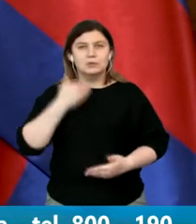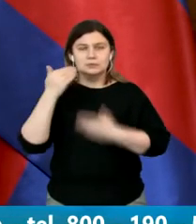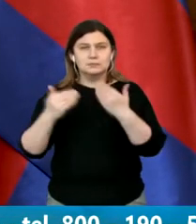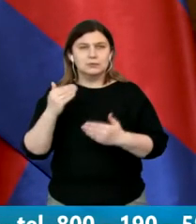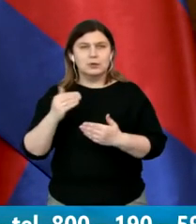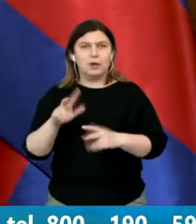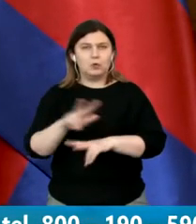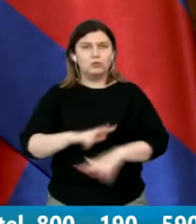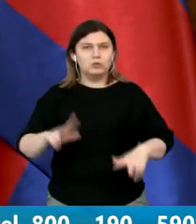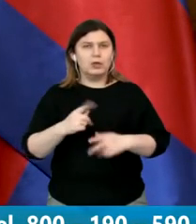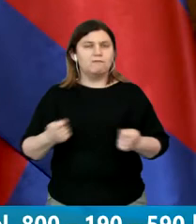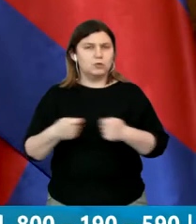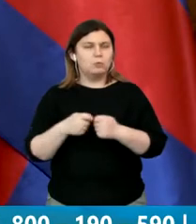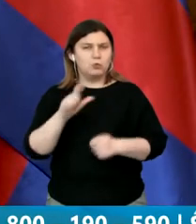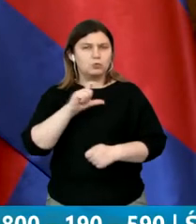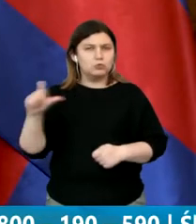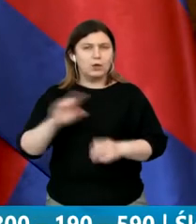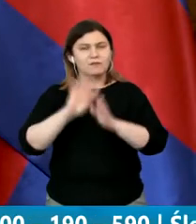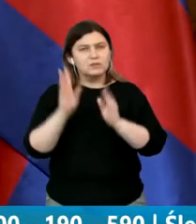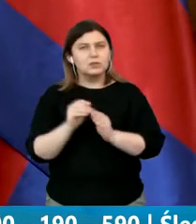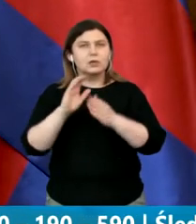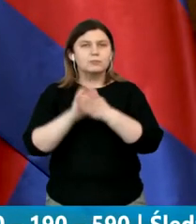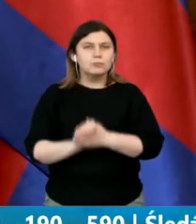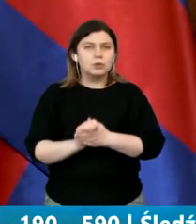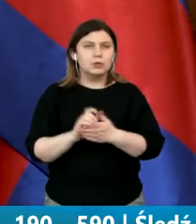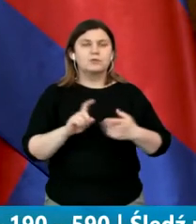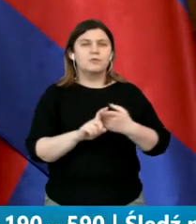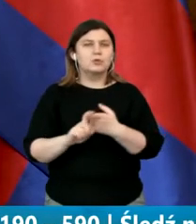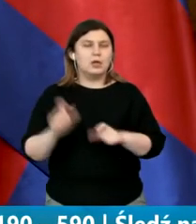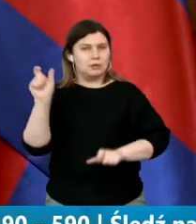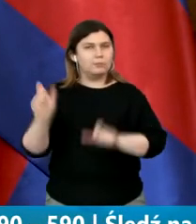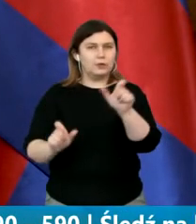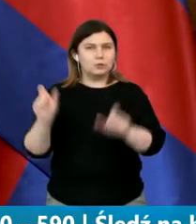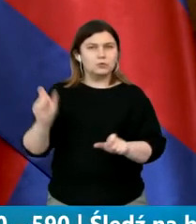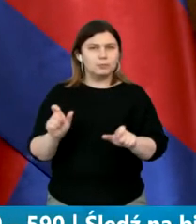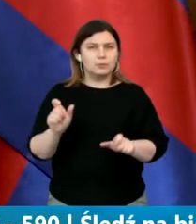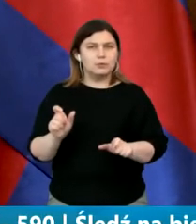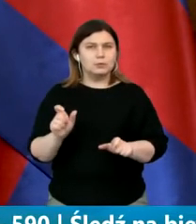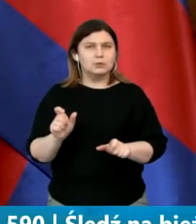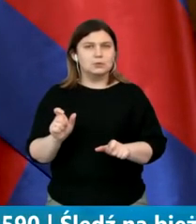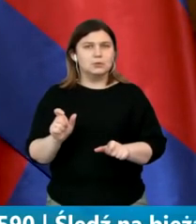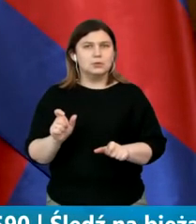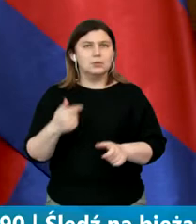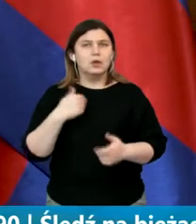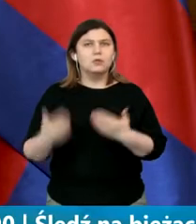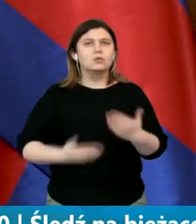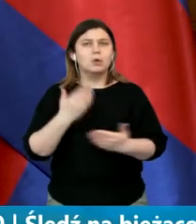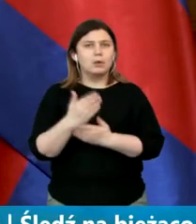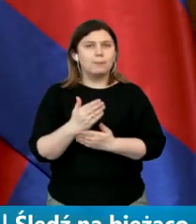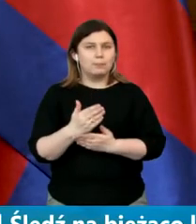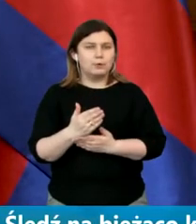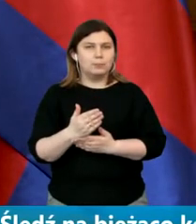jego rodzinie, najbliższym, wszystkim przyjaciołom, związanym z nim osobom, że złożyłem propozycję, aby od